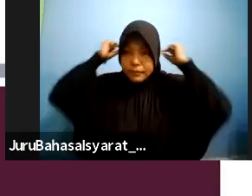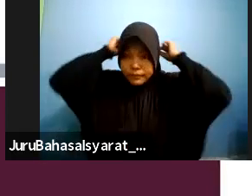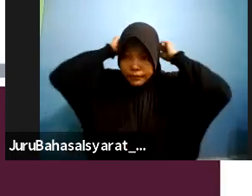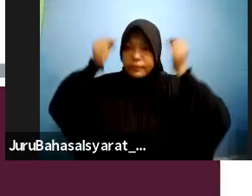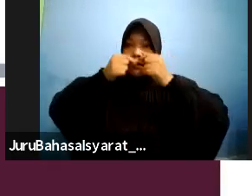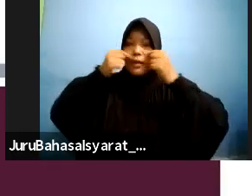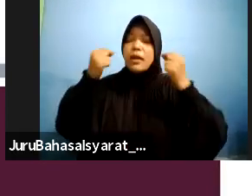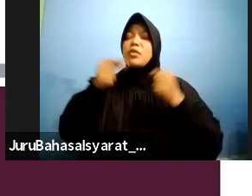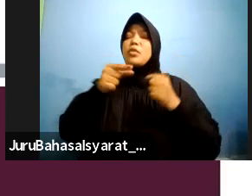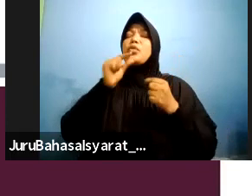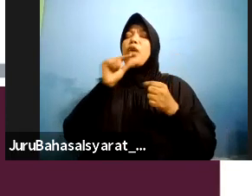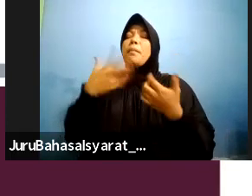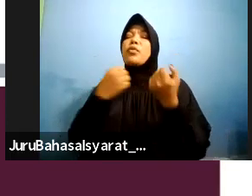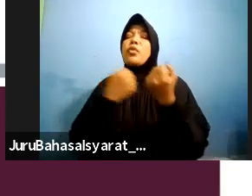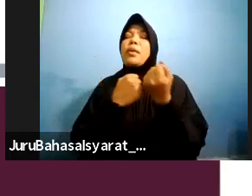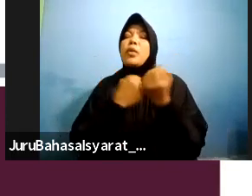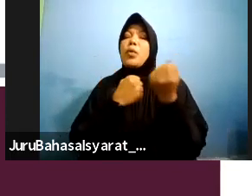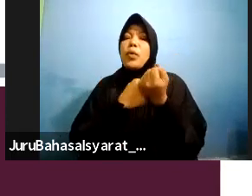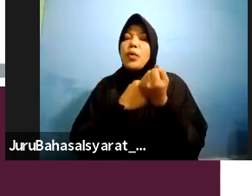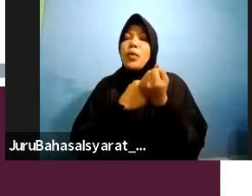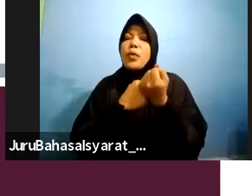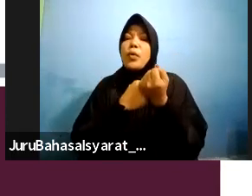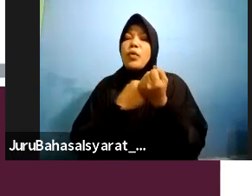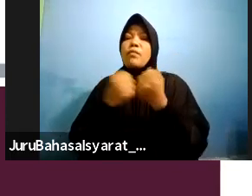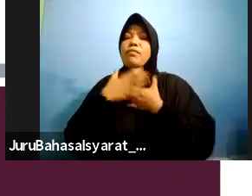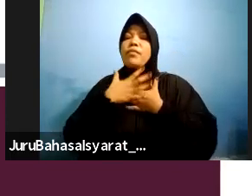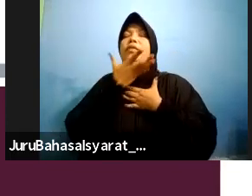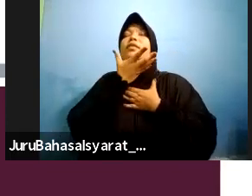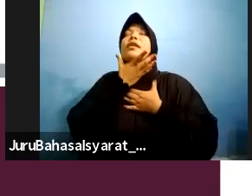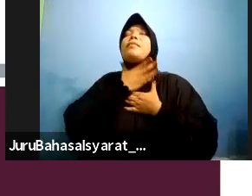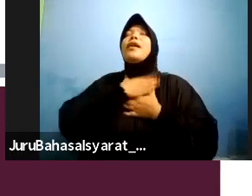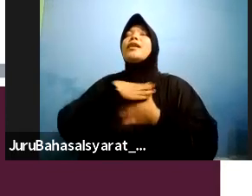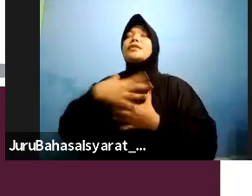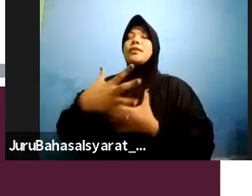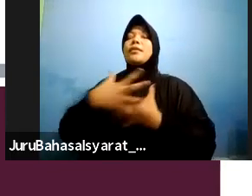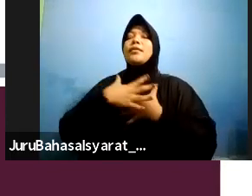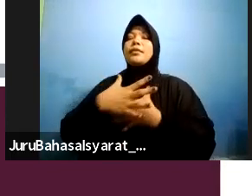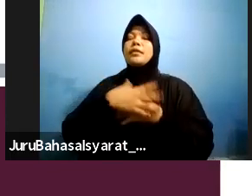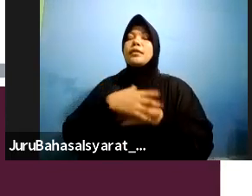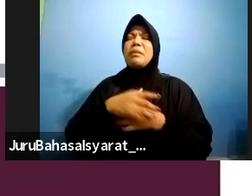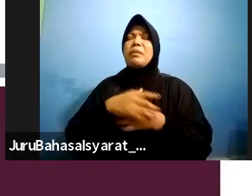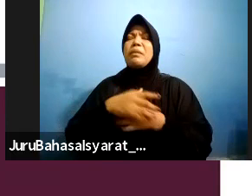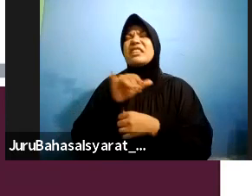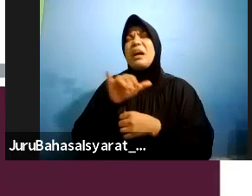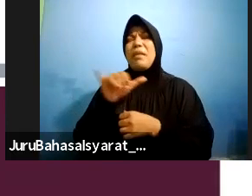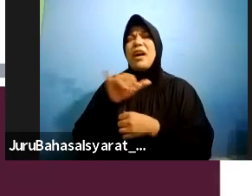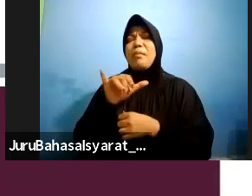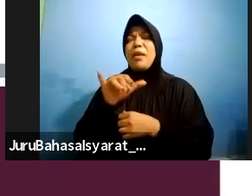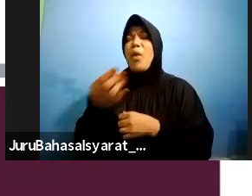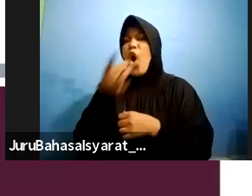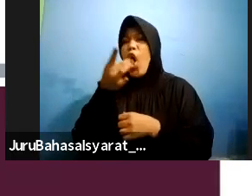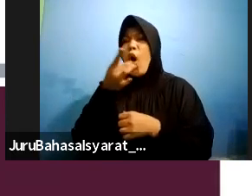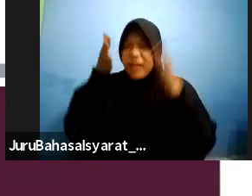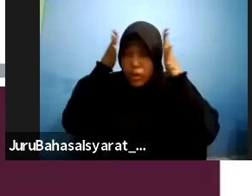untuk mensupport agar nafasnya enak gitu ya. Jadi masih seperti itu. Tidak ada obat khusus seperti misalnya kalau